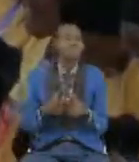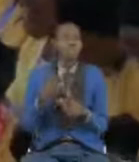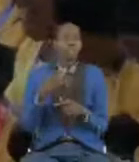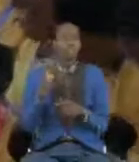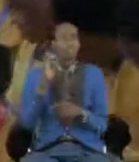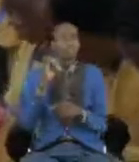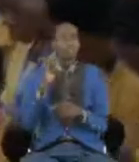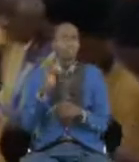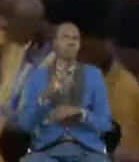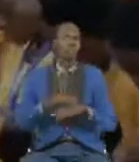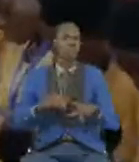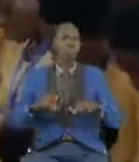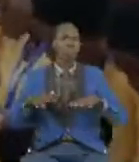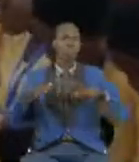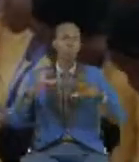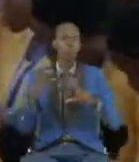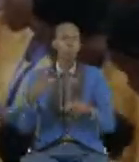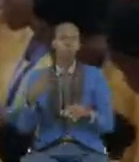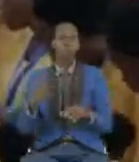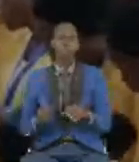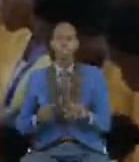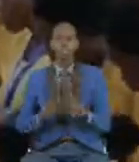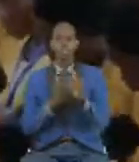des disciples et dirent,